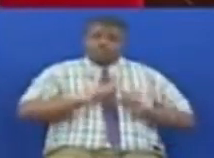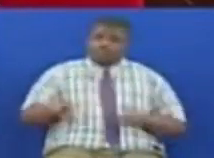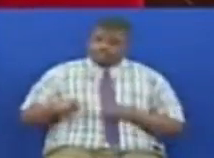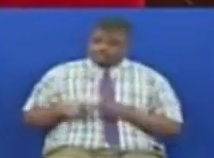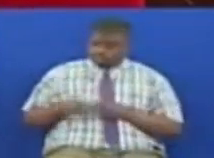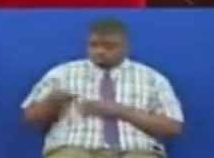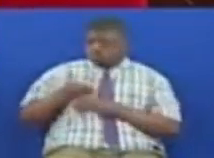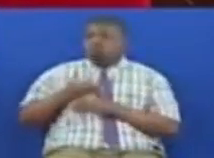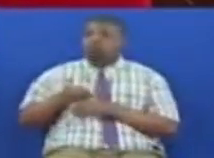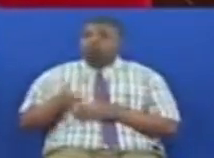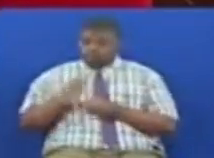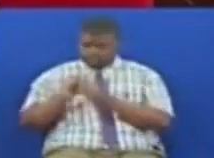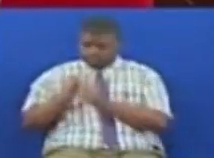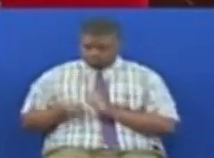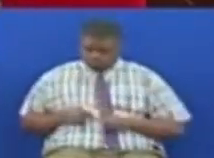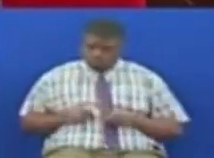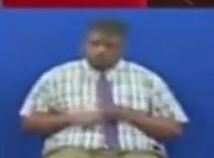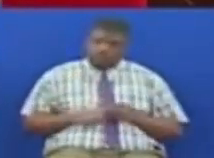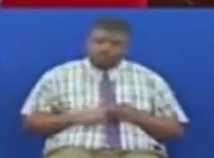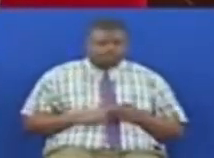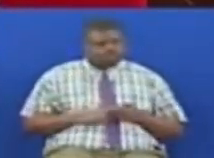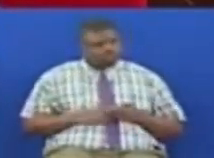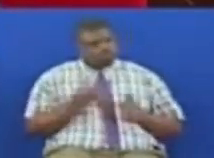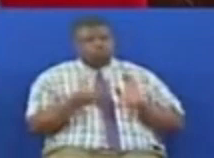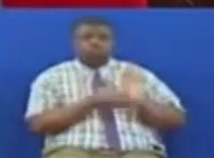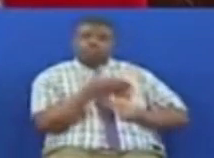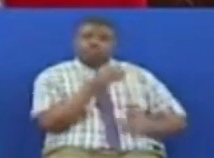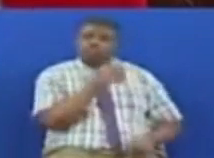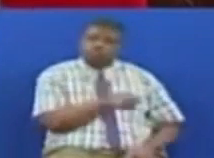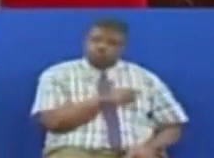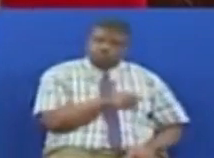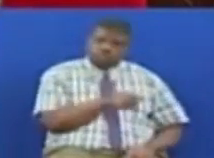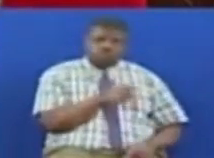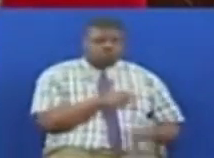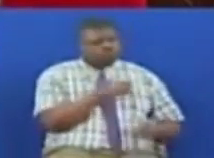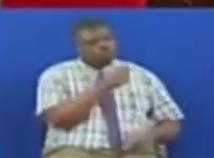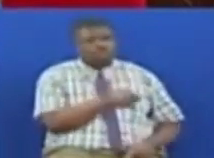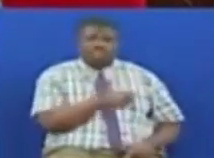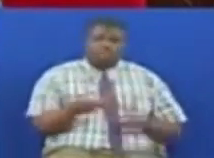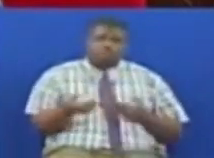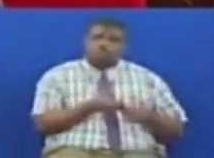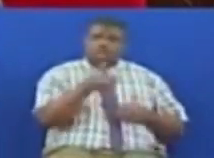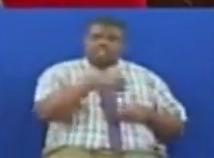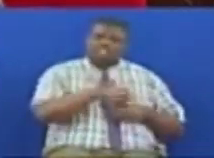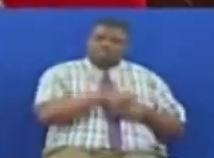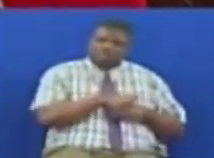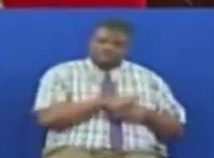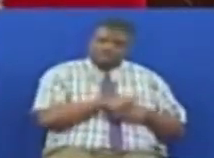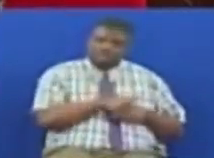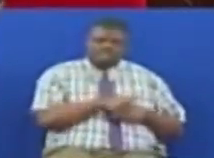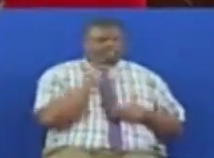kufanyiwa marekebisho. Mheshimiwa Naibu Spika, baada ya kutoa utangulizi huo, wapongezi na kuwatakia heri wanachama wanaoanza safari